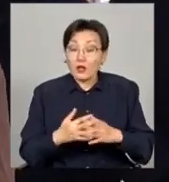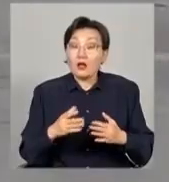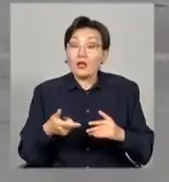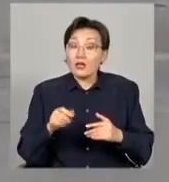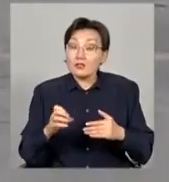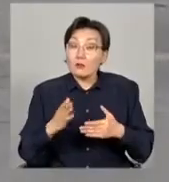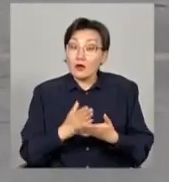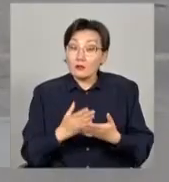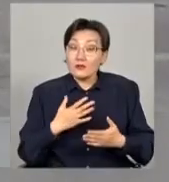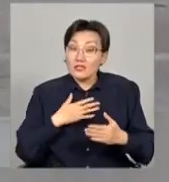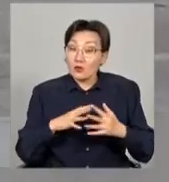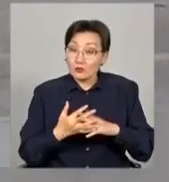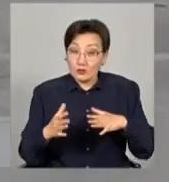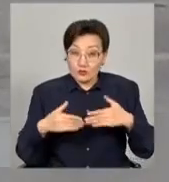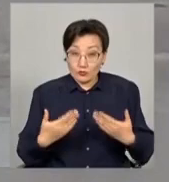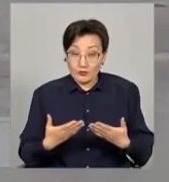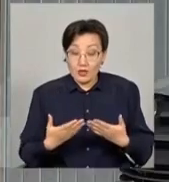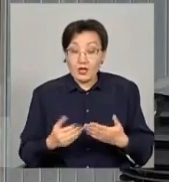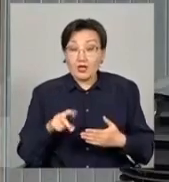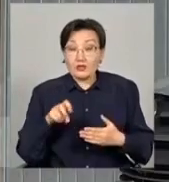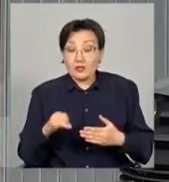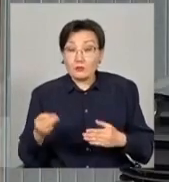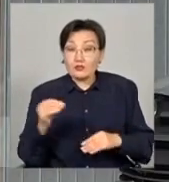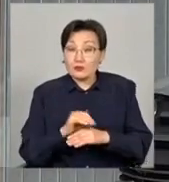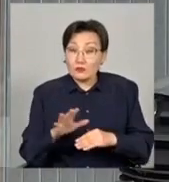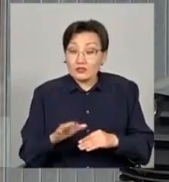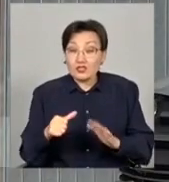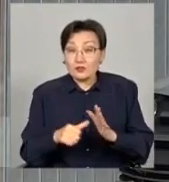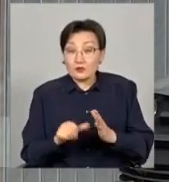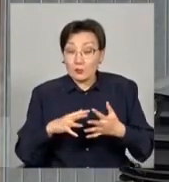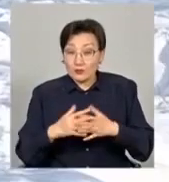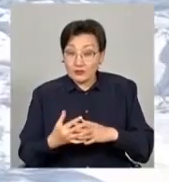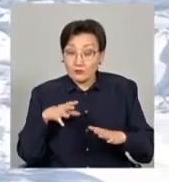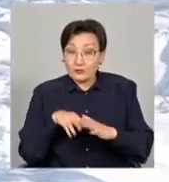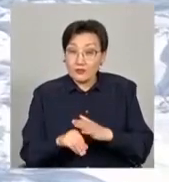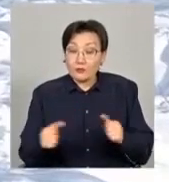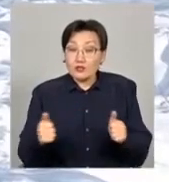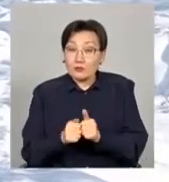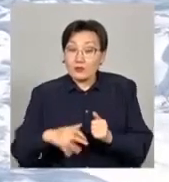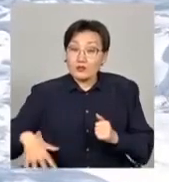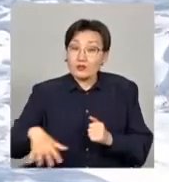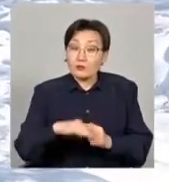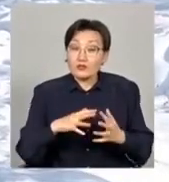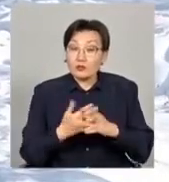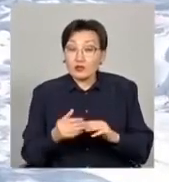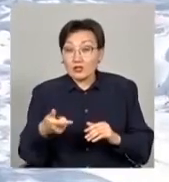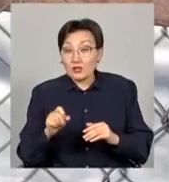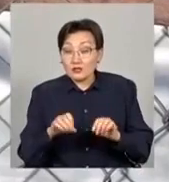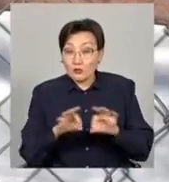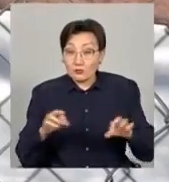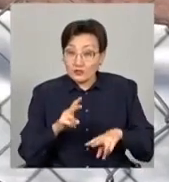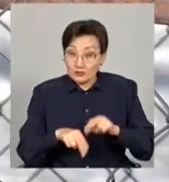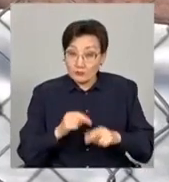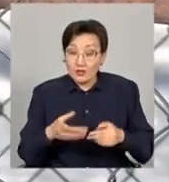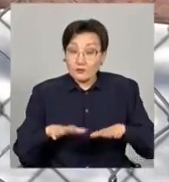газ жоқ. Байсерке ауылдық округіне Әлиді қоспағанда тағы 6 елді мекен кіреді. Маңайындағы ауылдардың көбіне газ құбыры тартылған